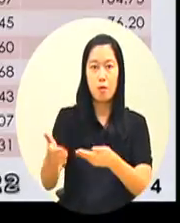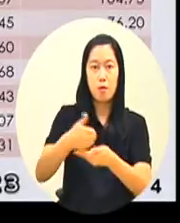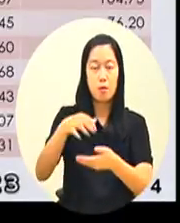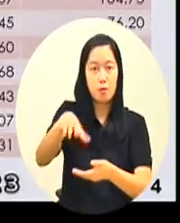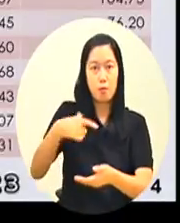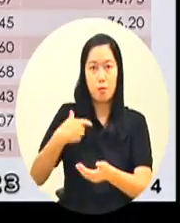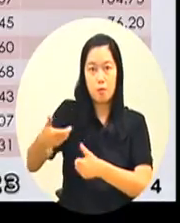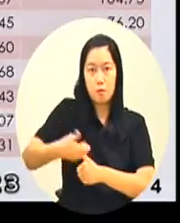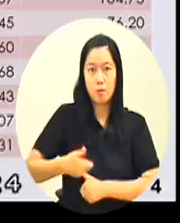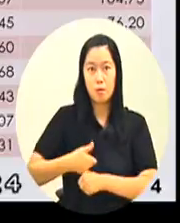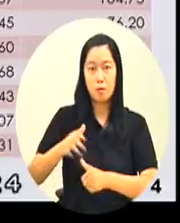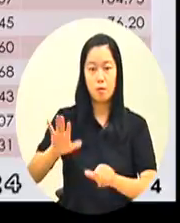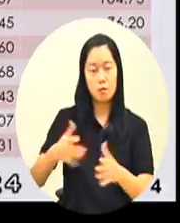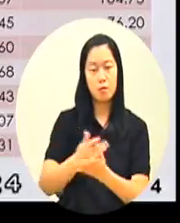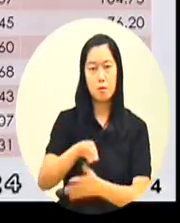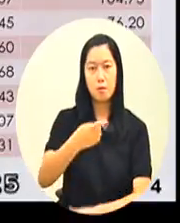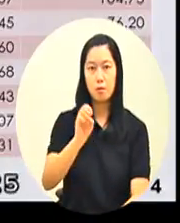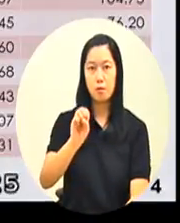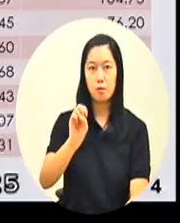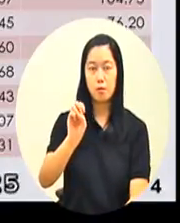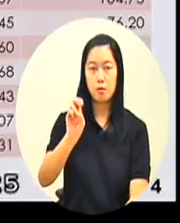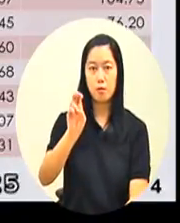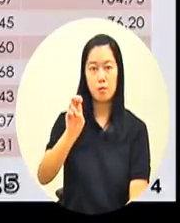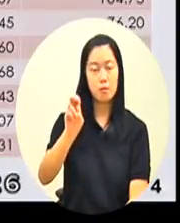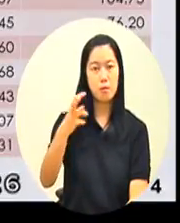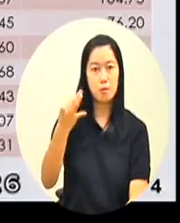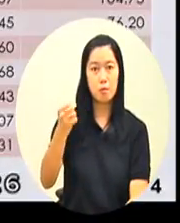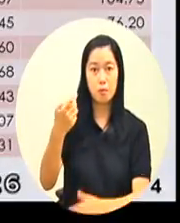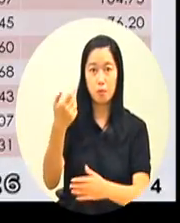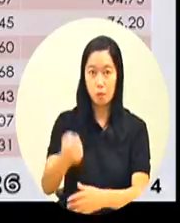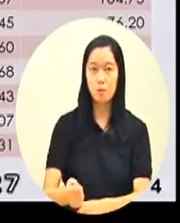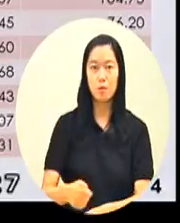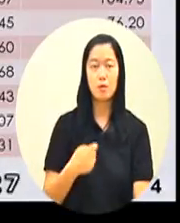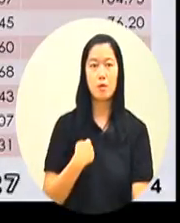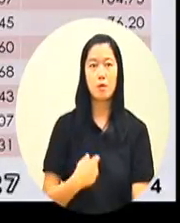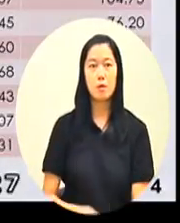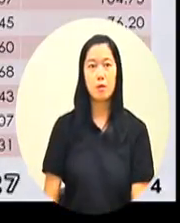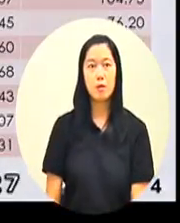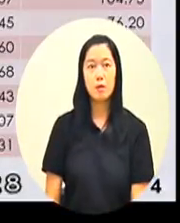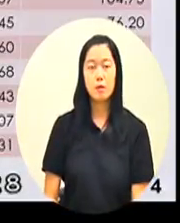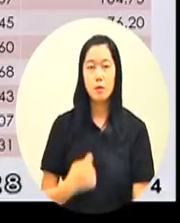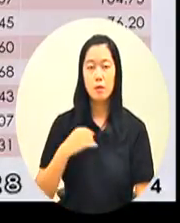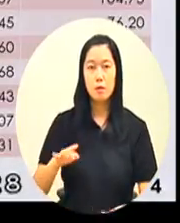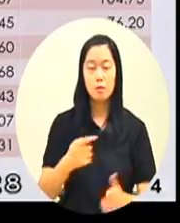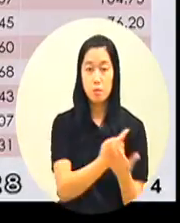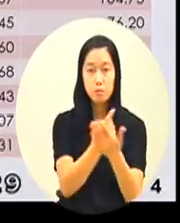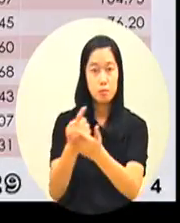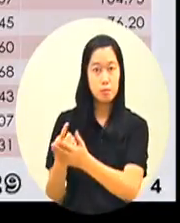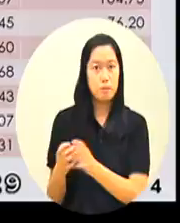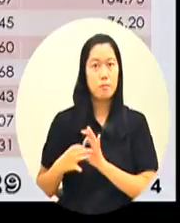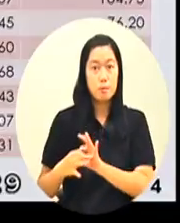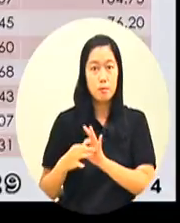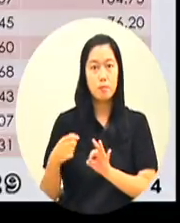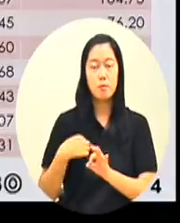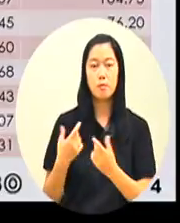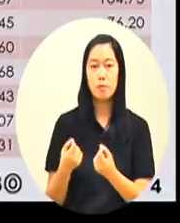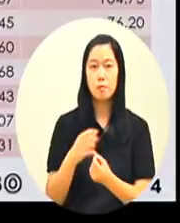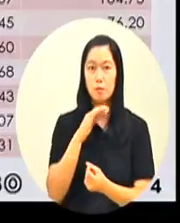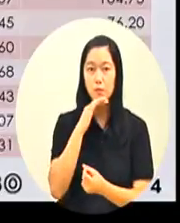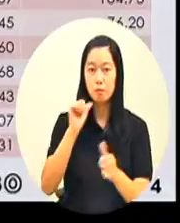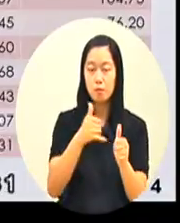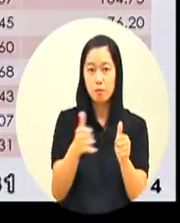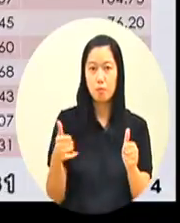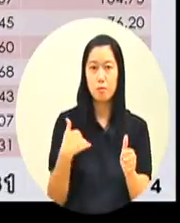近130有120几亿。这一项我想各位议员非常关心，等一下各位议员有